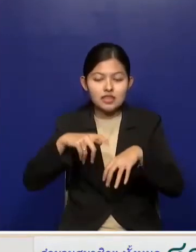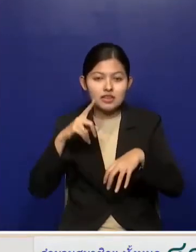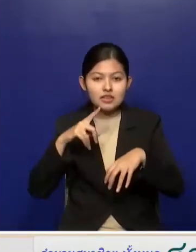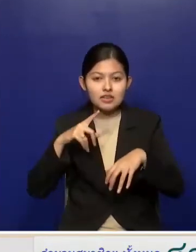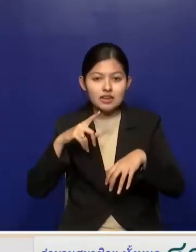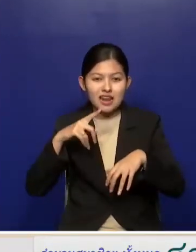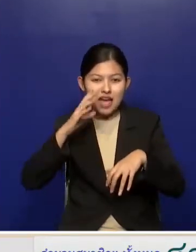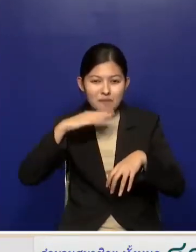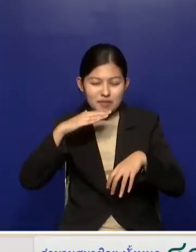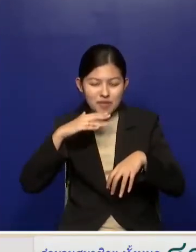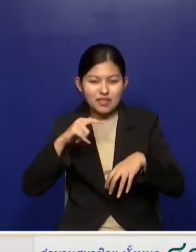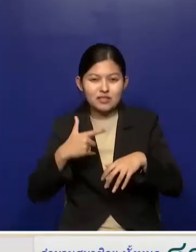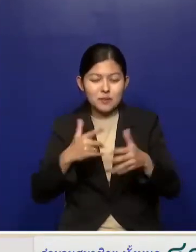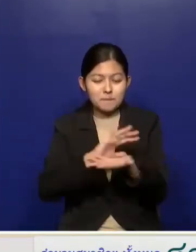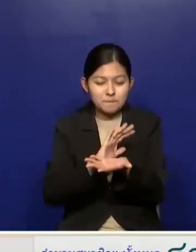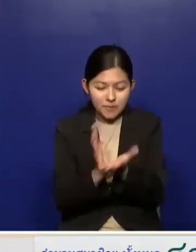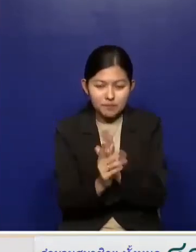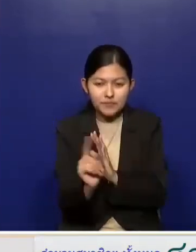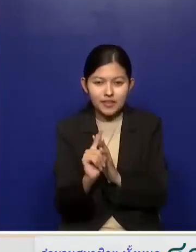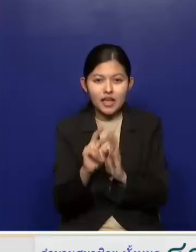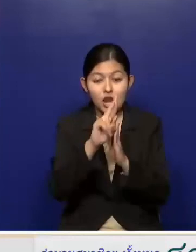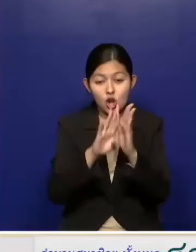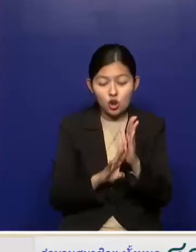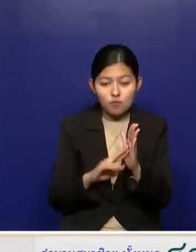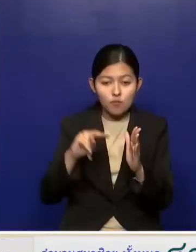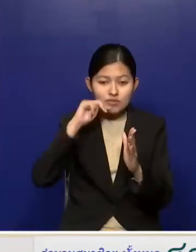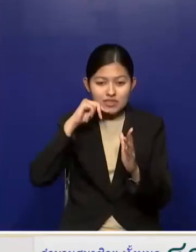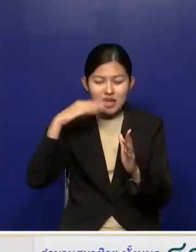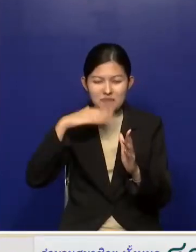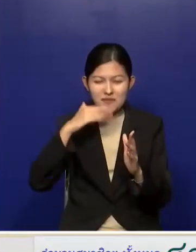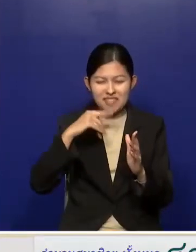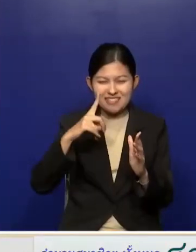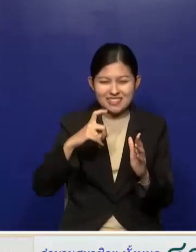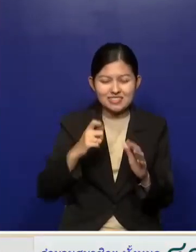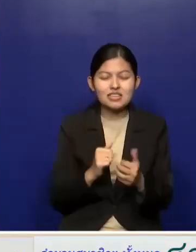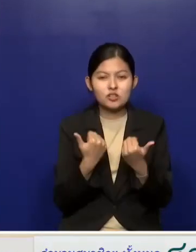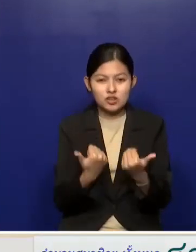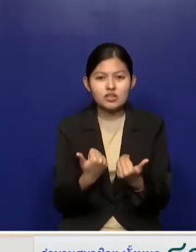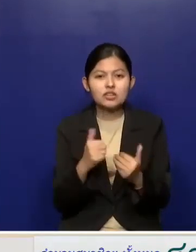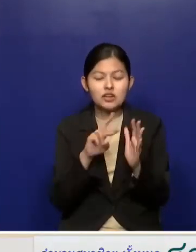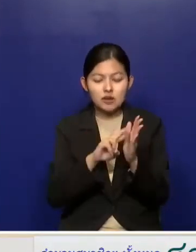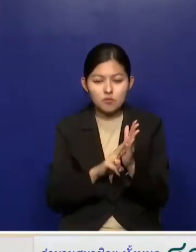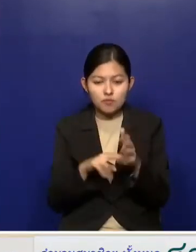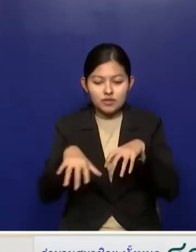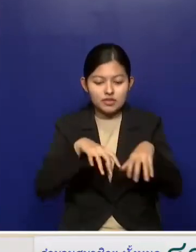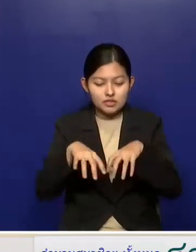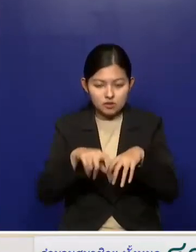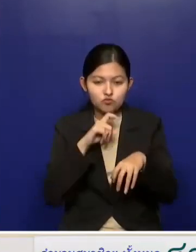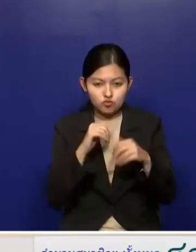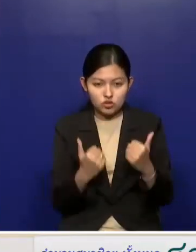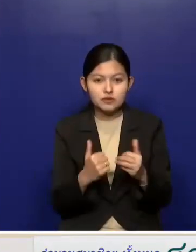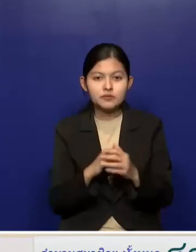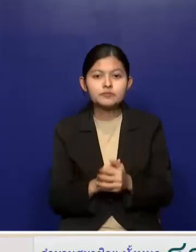ปรุงในเรื่องของการส้างระบบ บำรดน้ำเซีให่ Gallเพียงพอต่ plateau แล้วในเรื่ของน้ำุมโโทบริโคต